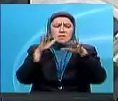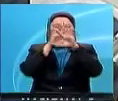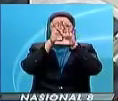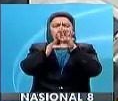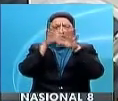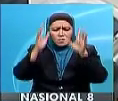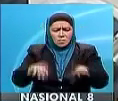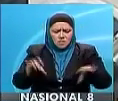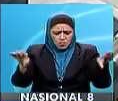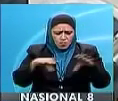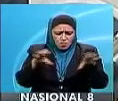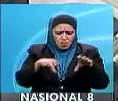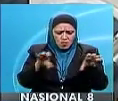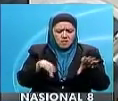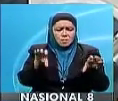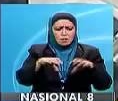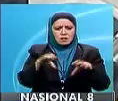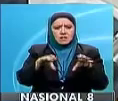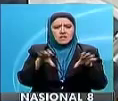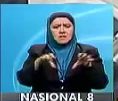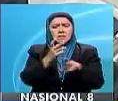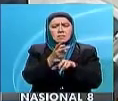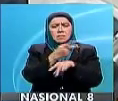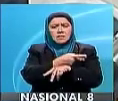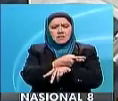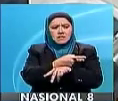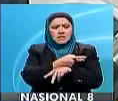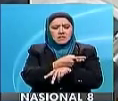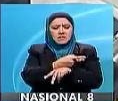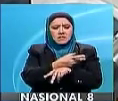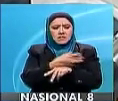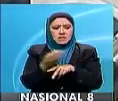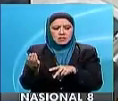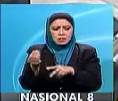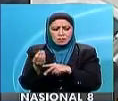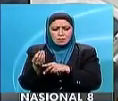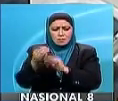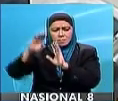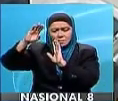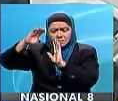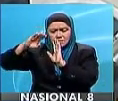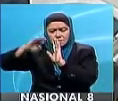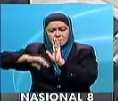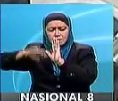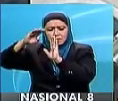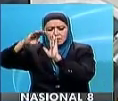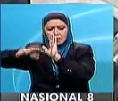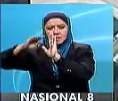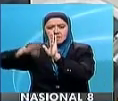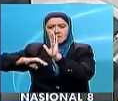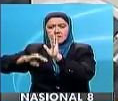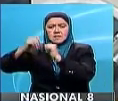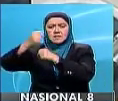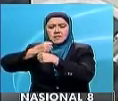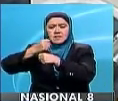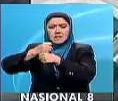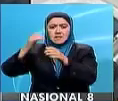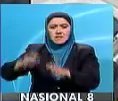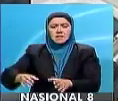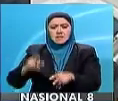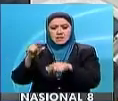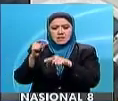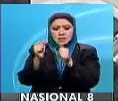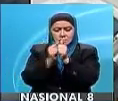our goods. We need to reduce the number of people producing our goods, but at a possibly use higher